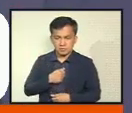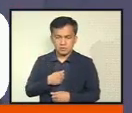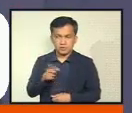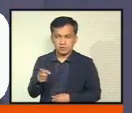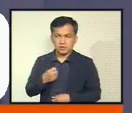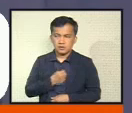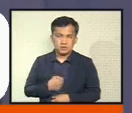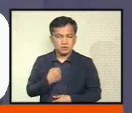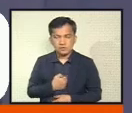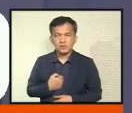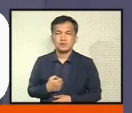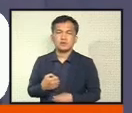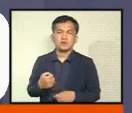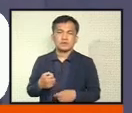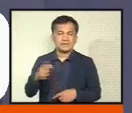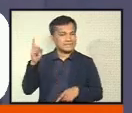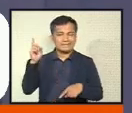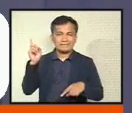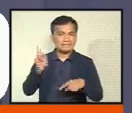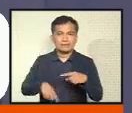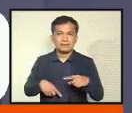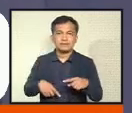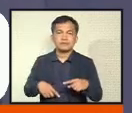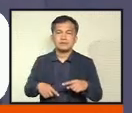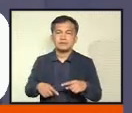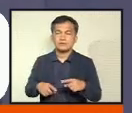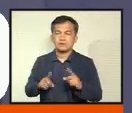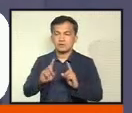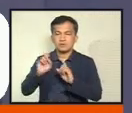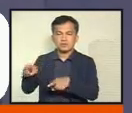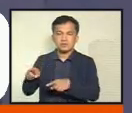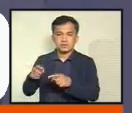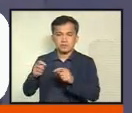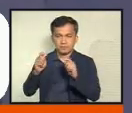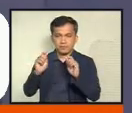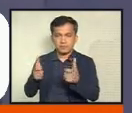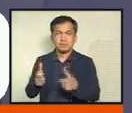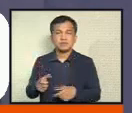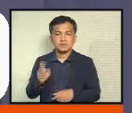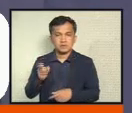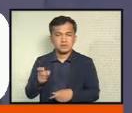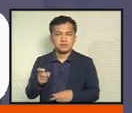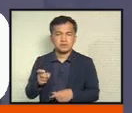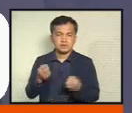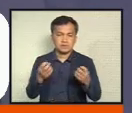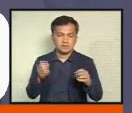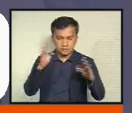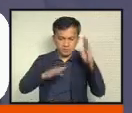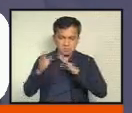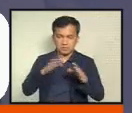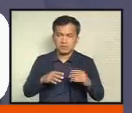very sorry that I could not be here immediately. Marami hong